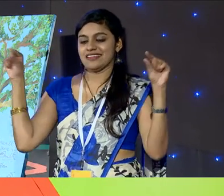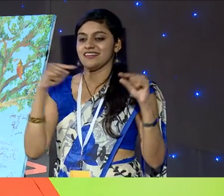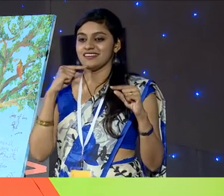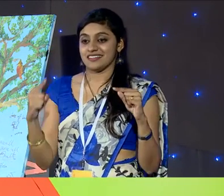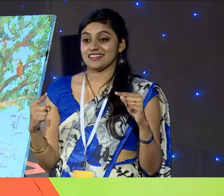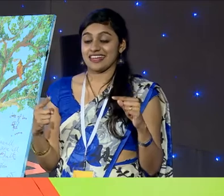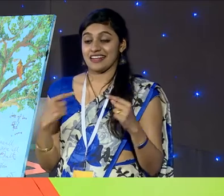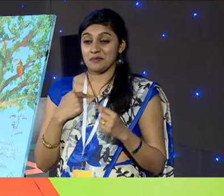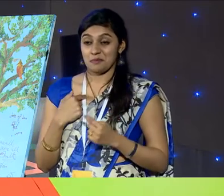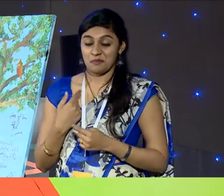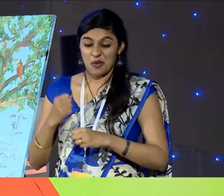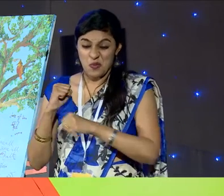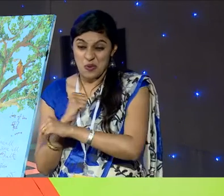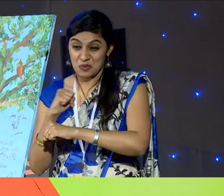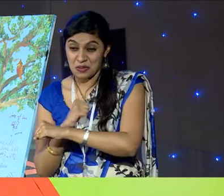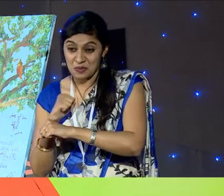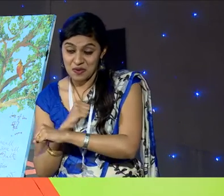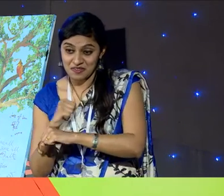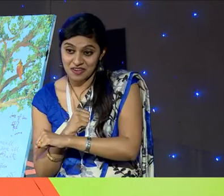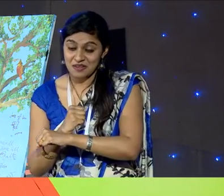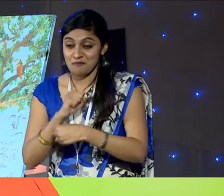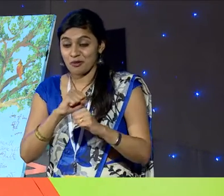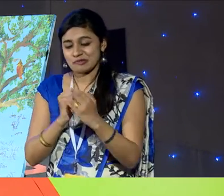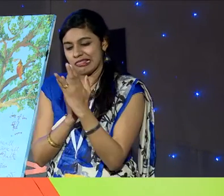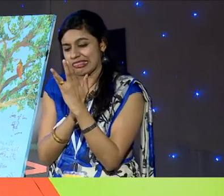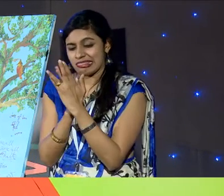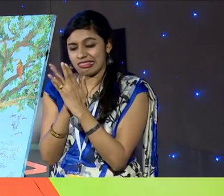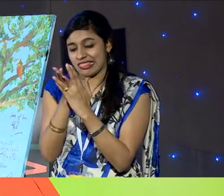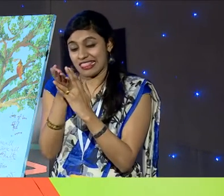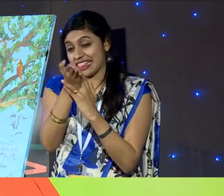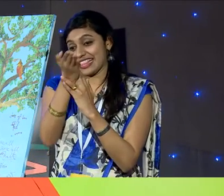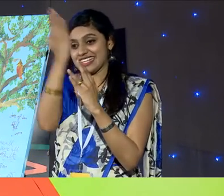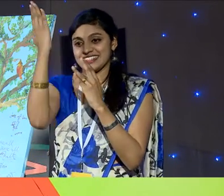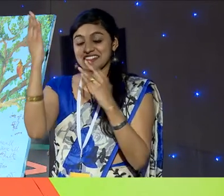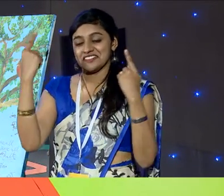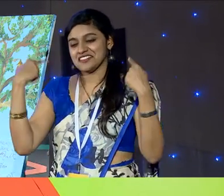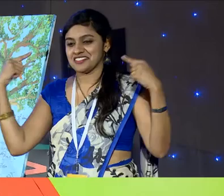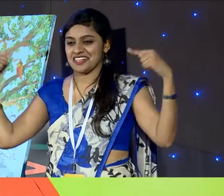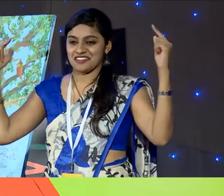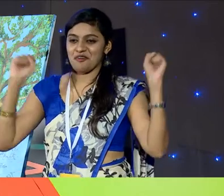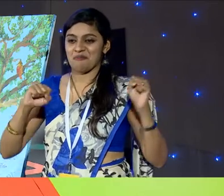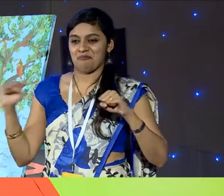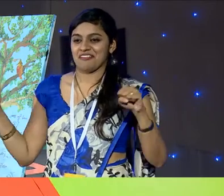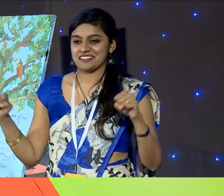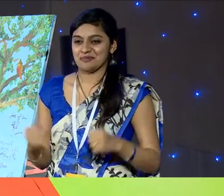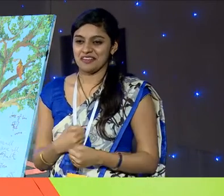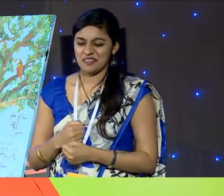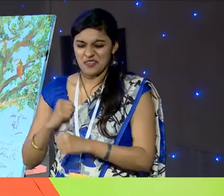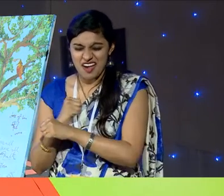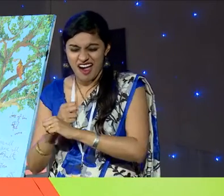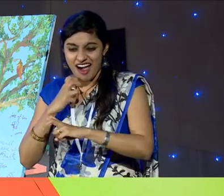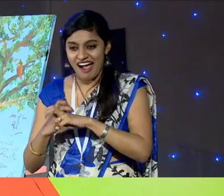है तकलीफों में खुशियां नहीं मिलती, हमने कांटों पे गुलाबों को महकते देखा है। कौन कहता